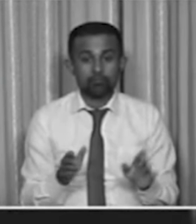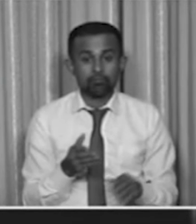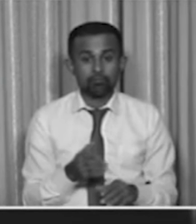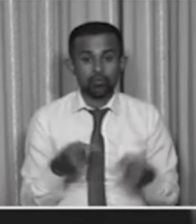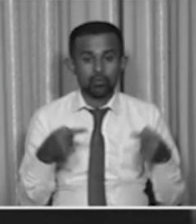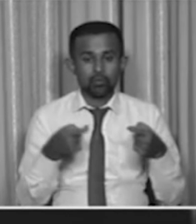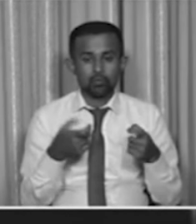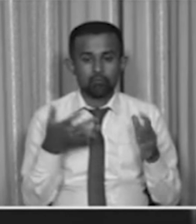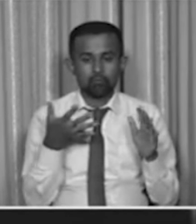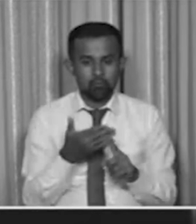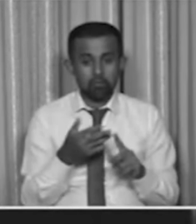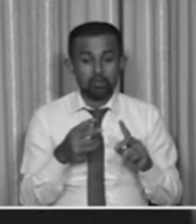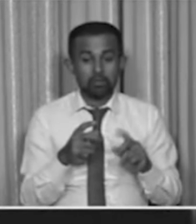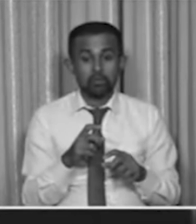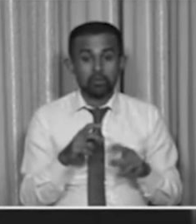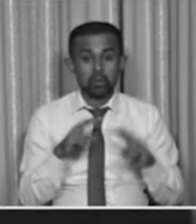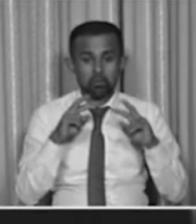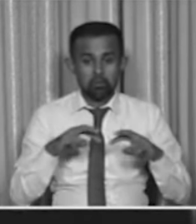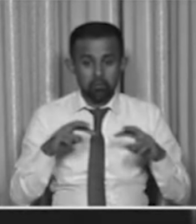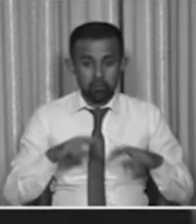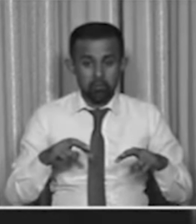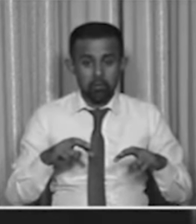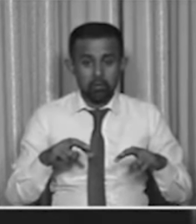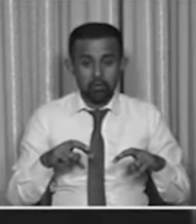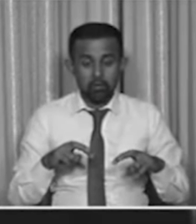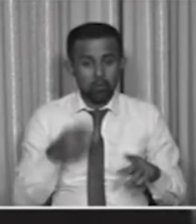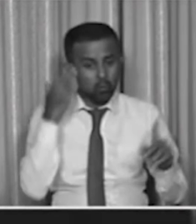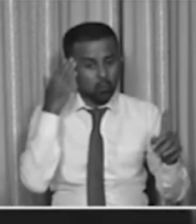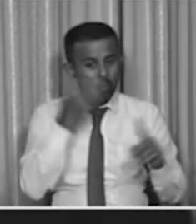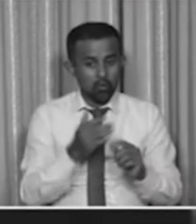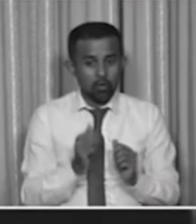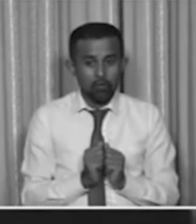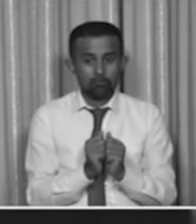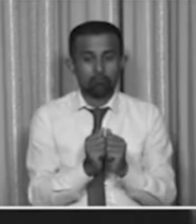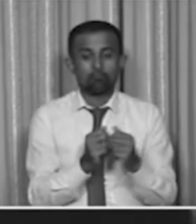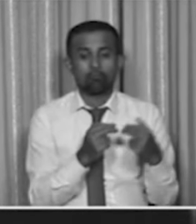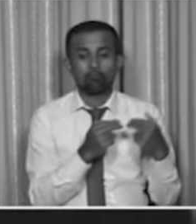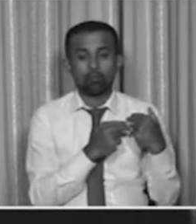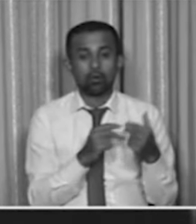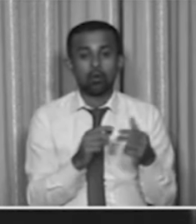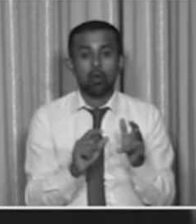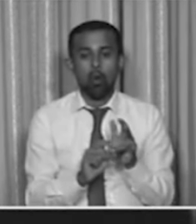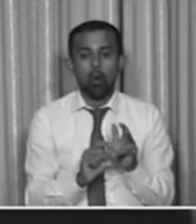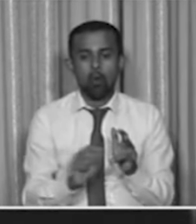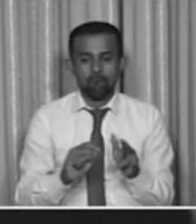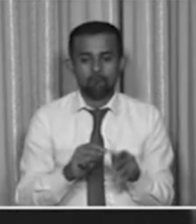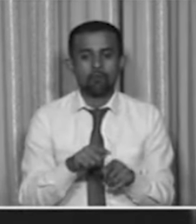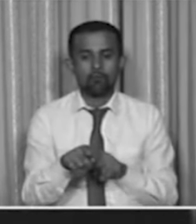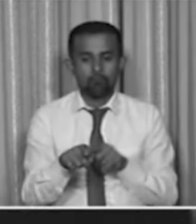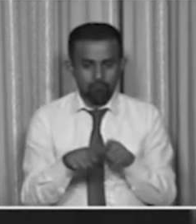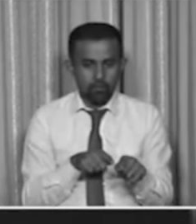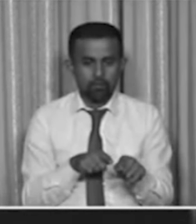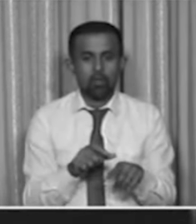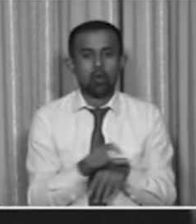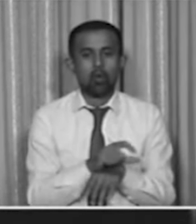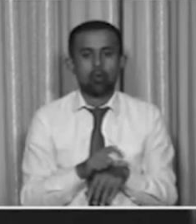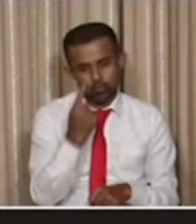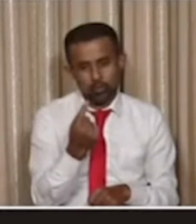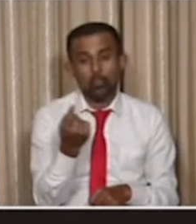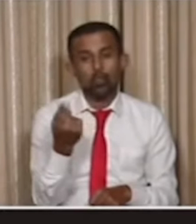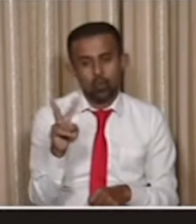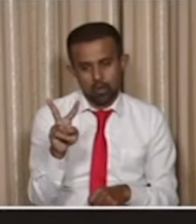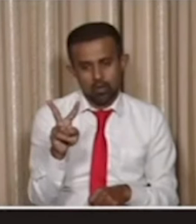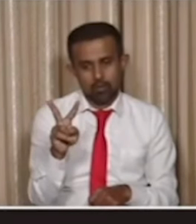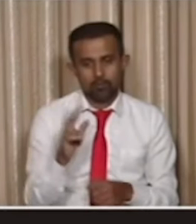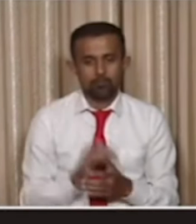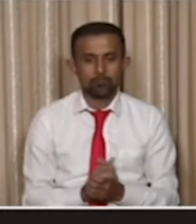යුද අපරාධ පිළිබඳ පරීක්ෂණ කරන ඒ පිළිබඳ ක්‍රියාත්මක කරන ආයතනයක් විදිහට තමයි මේ කොමිෂන් සභාව පිහිටවන්නේ.